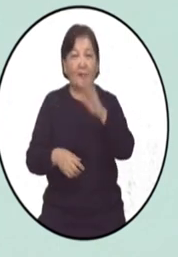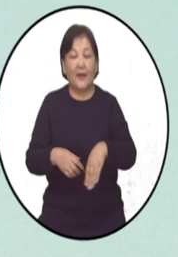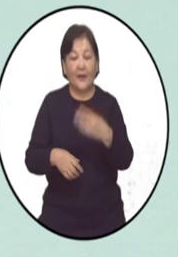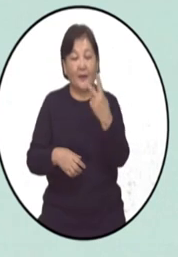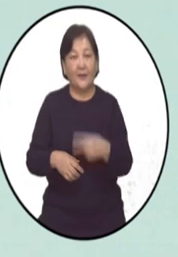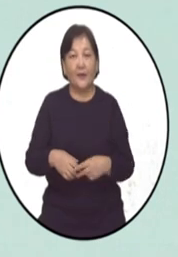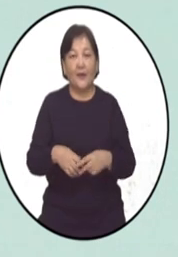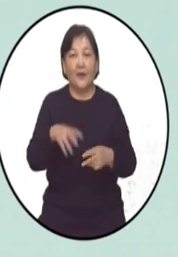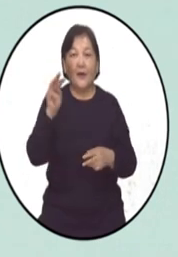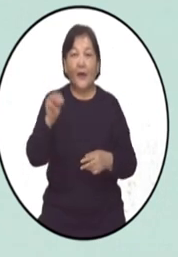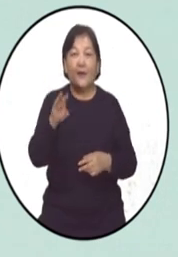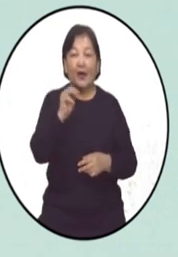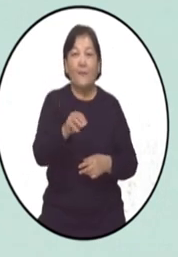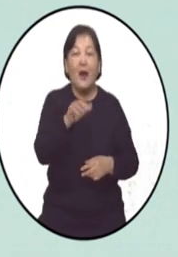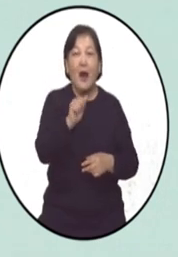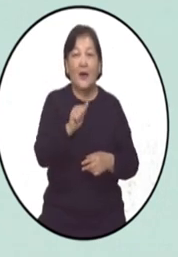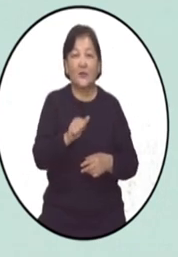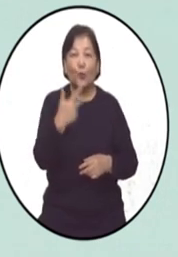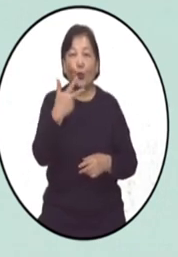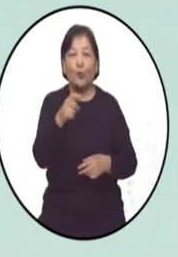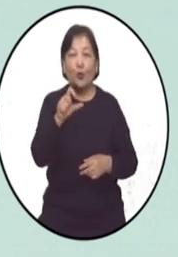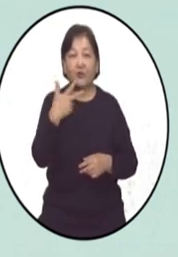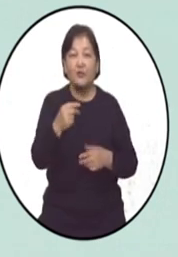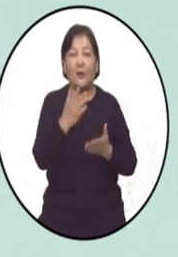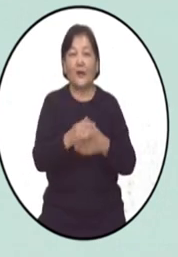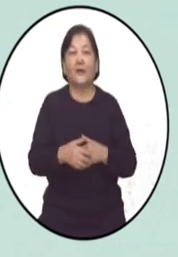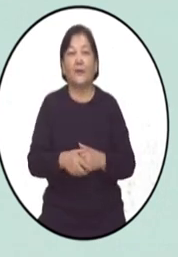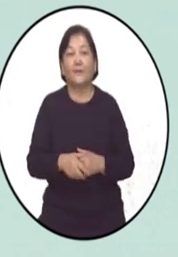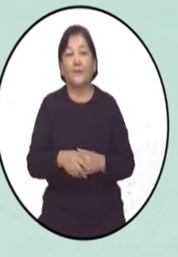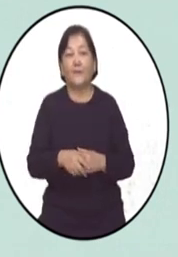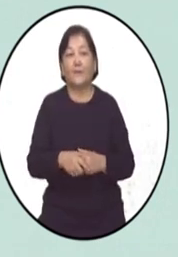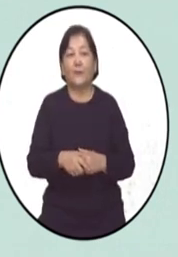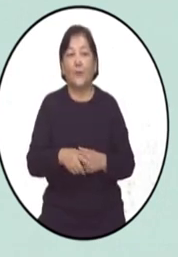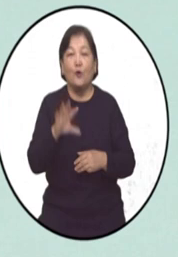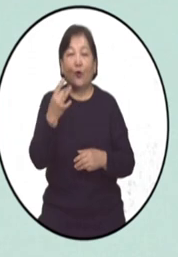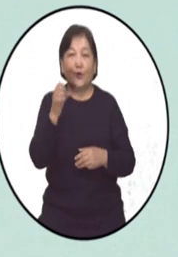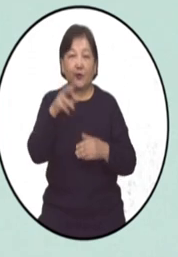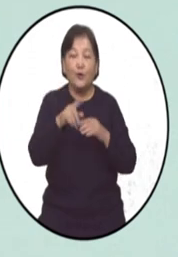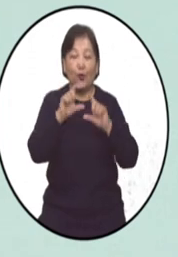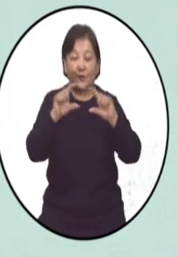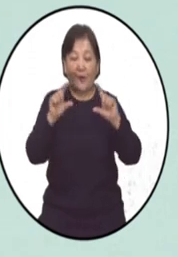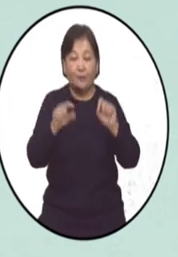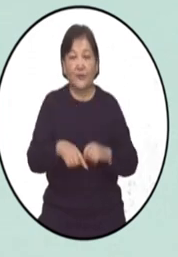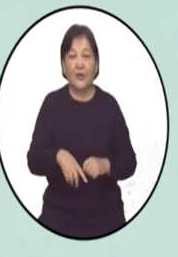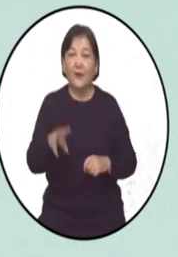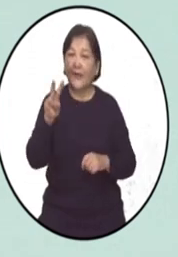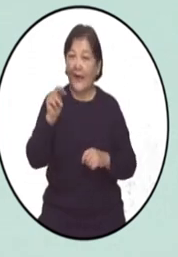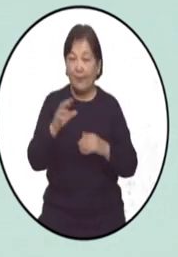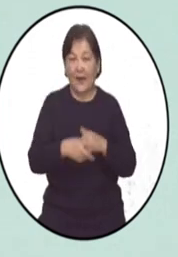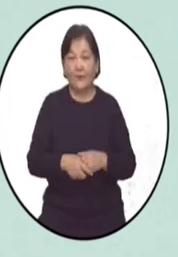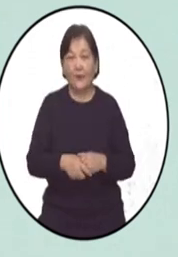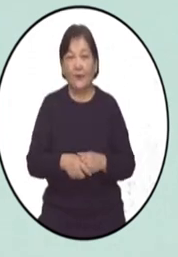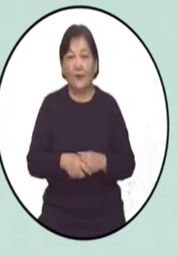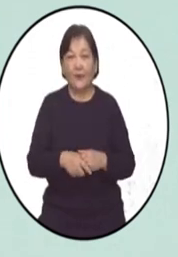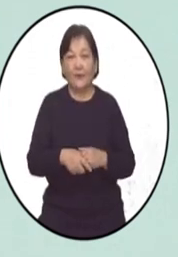бол N, M, R гэсэн ийм 3 хувьсагч байна. За оролтын өгөгдөл бол N гэсэн хувьсагч байгаа. За N-ийг бол гараас